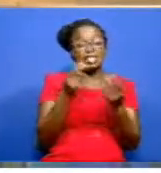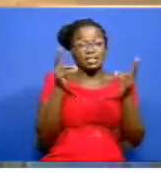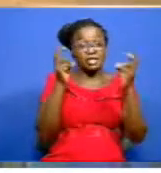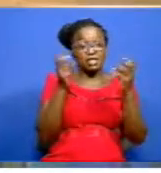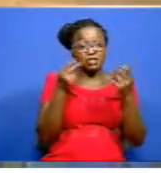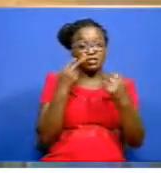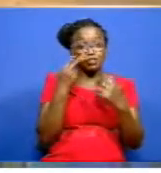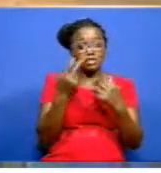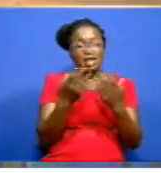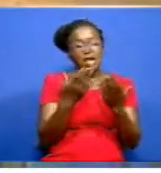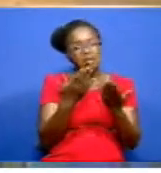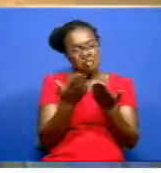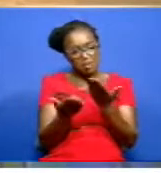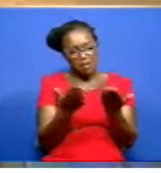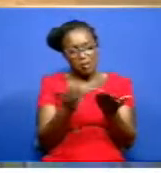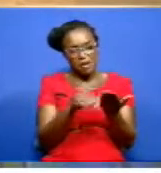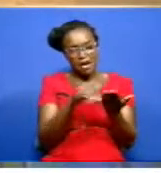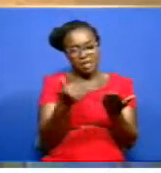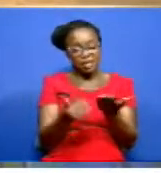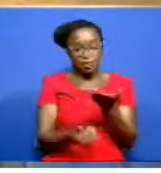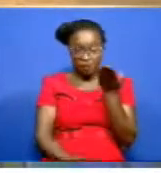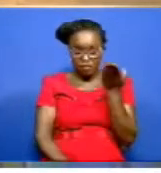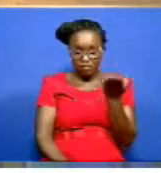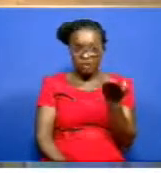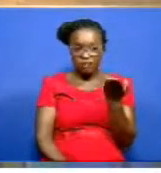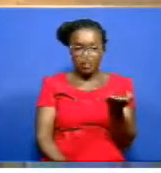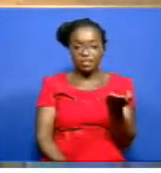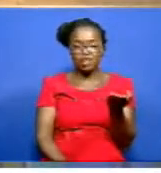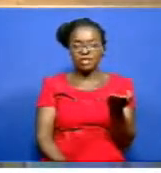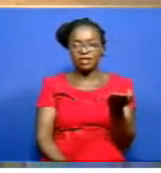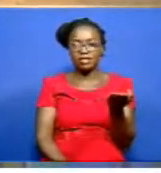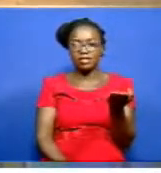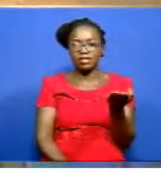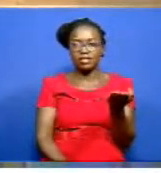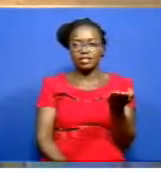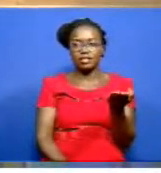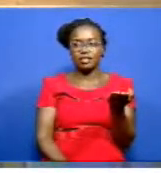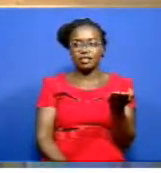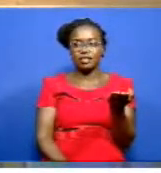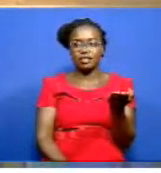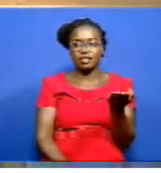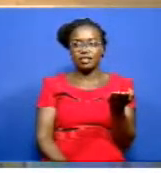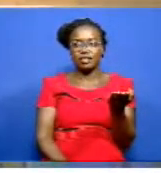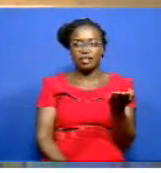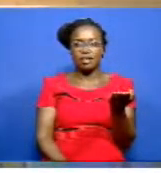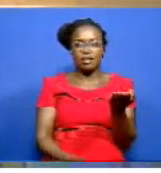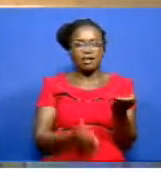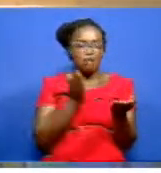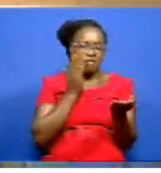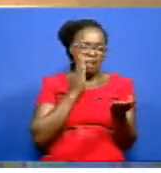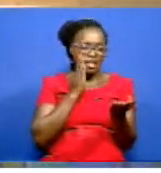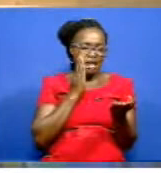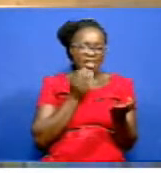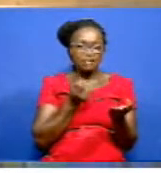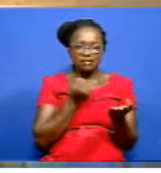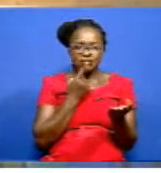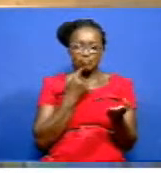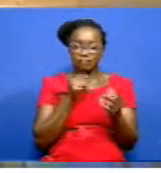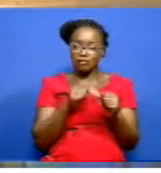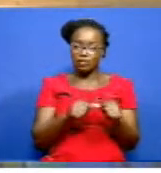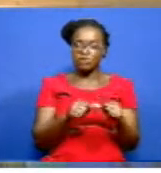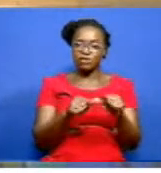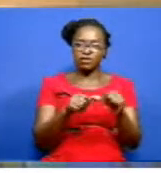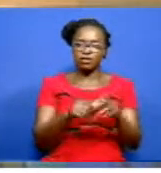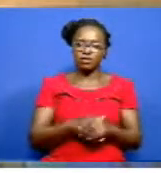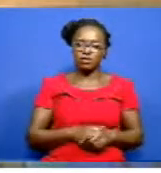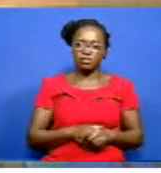maybe kuna ingine. So ndo maana tunataka tu mama aendelee na hiyo tibu. Na kitu ingine